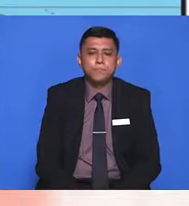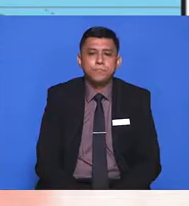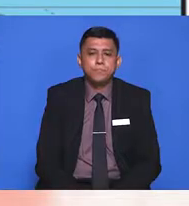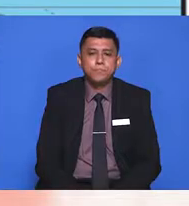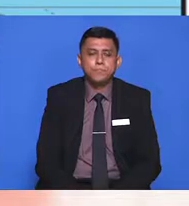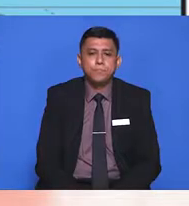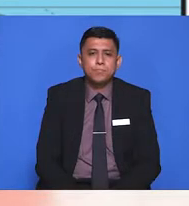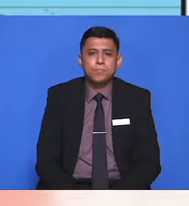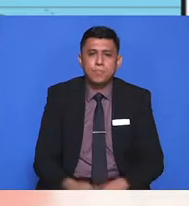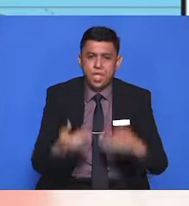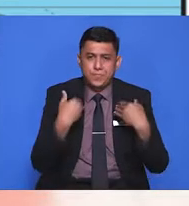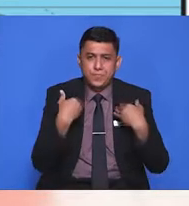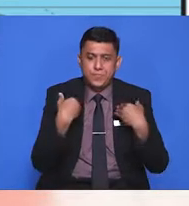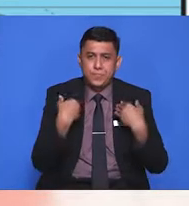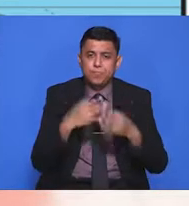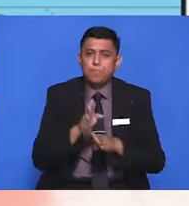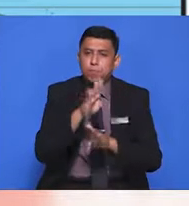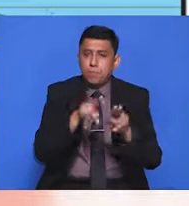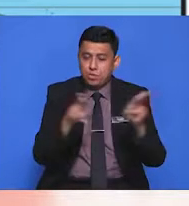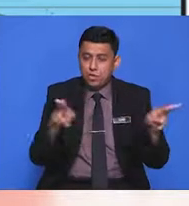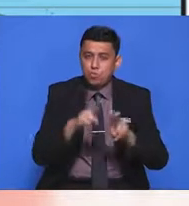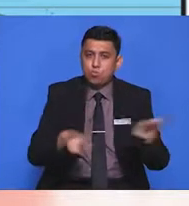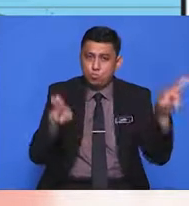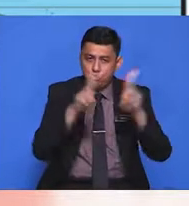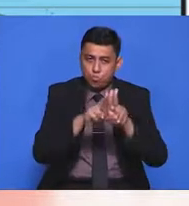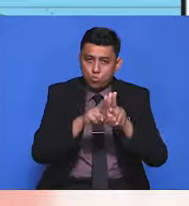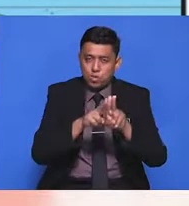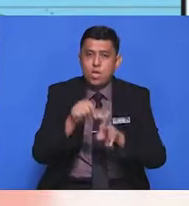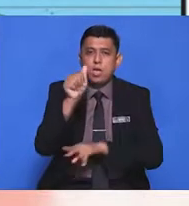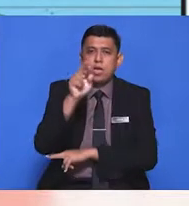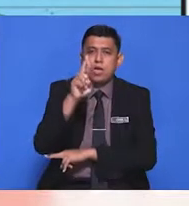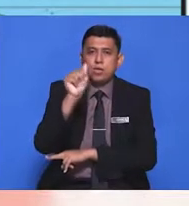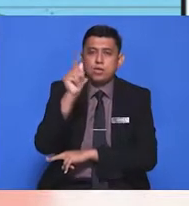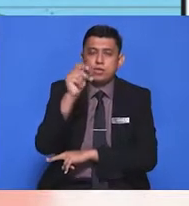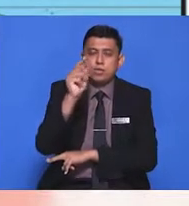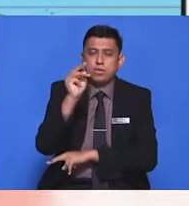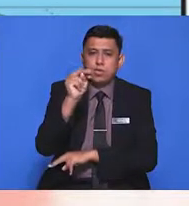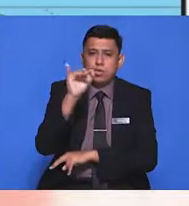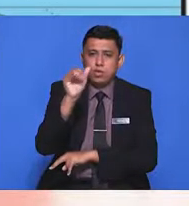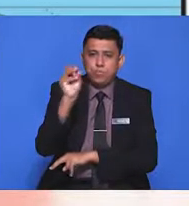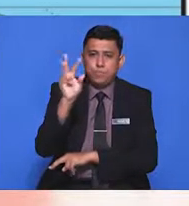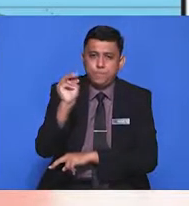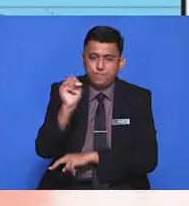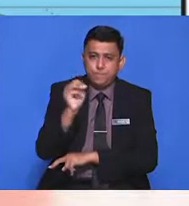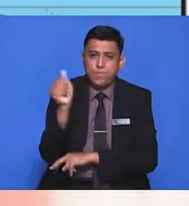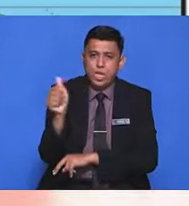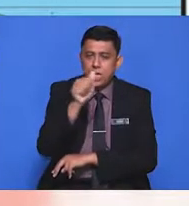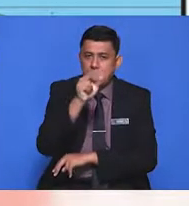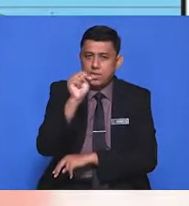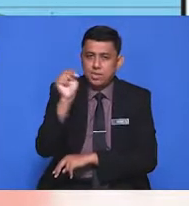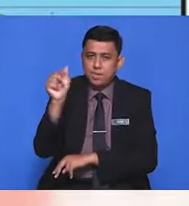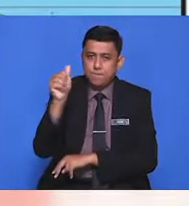Banjaran utama yang terdapat di kawasan Asia Tenggara ialah Banjaran Arakan Yoma di Myanmar, Banjaran Annam di